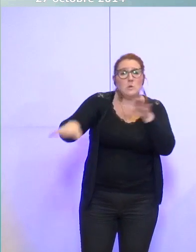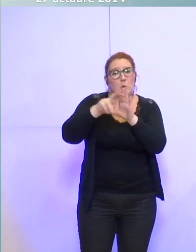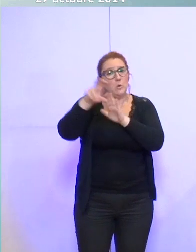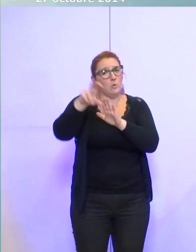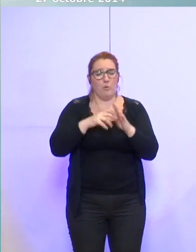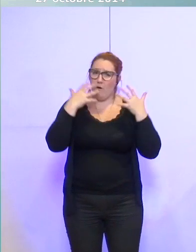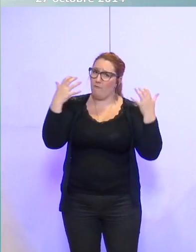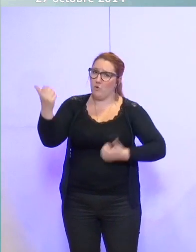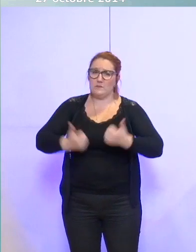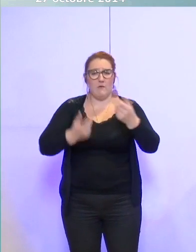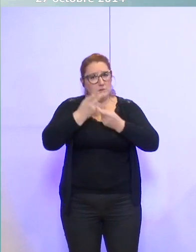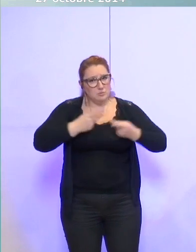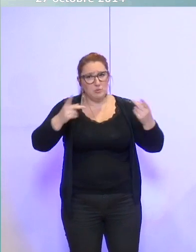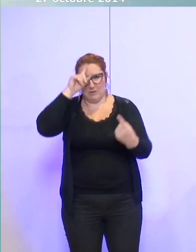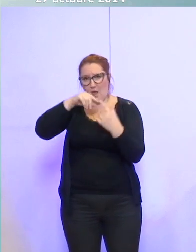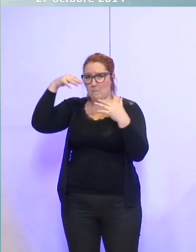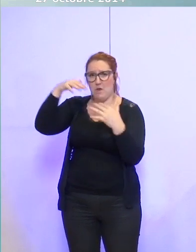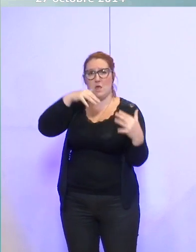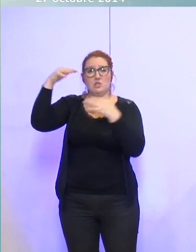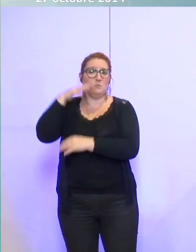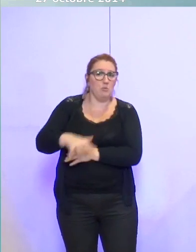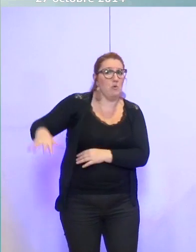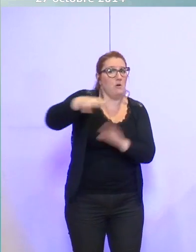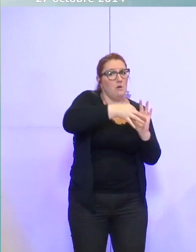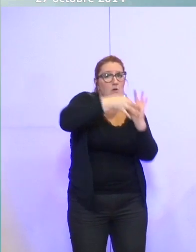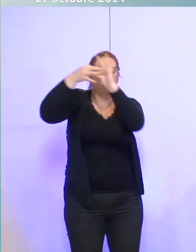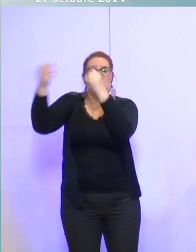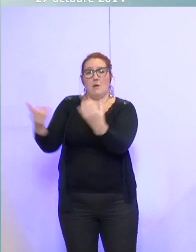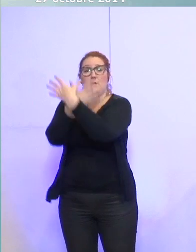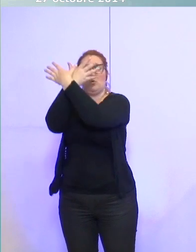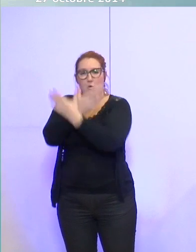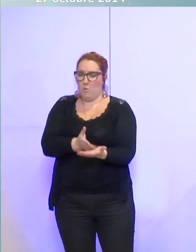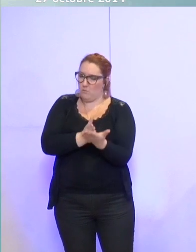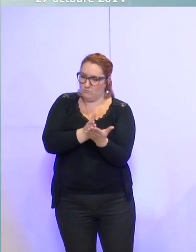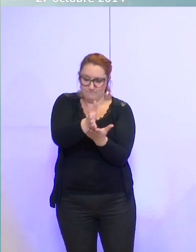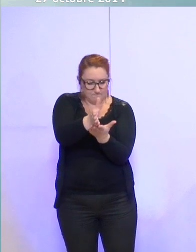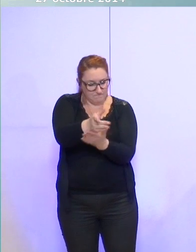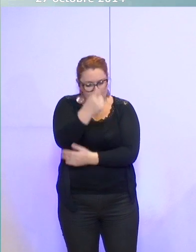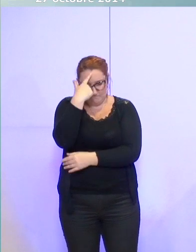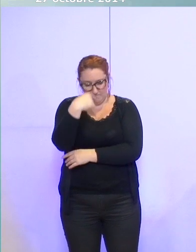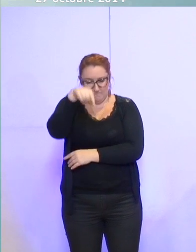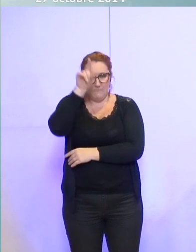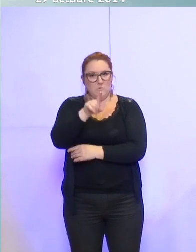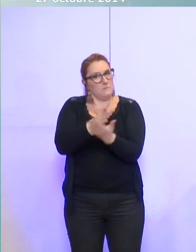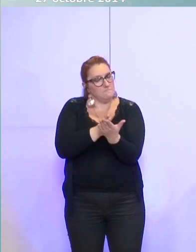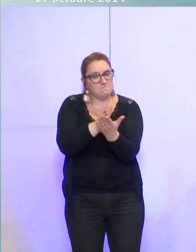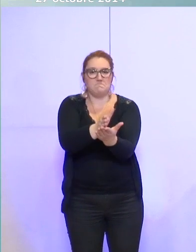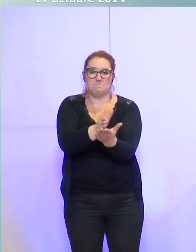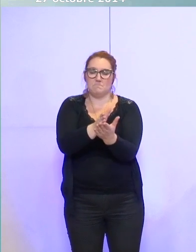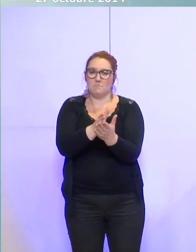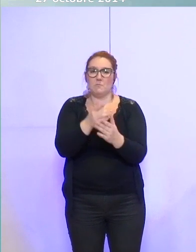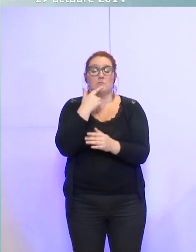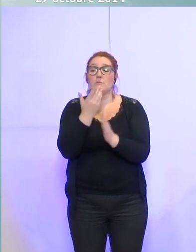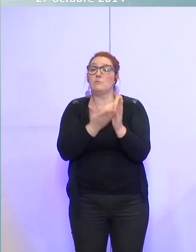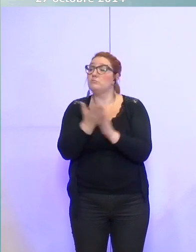l'échelle de la métropole. Je ne dévierai pas de ce cap. Je serai et nous serons toujours du côté